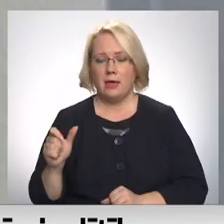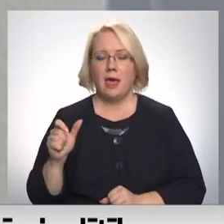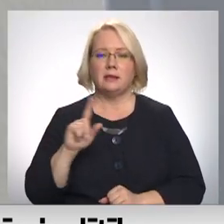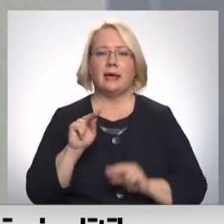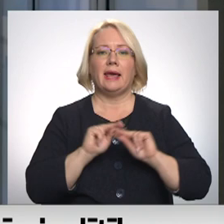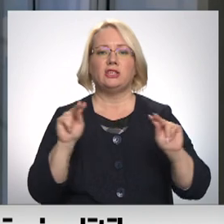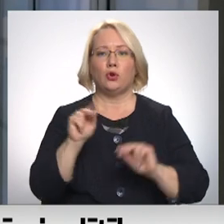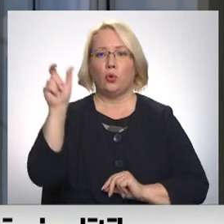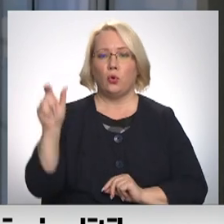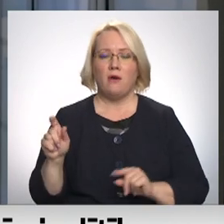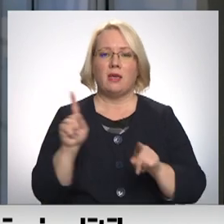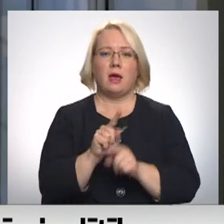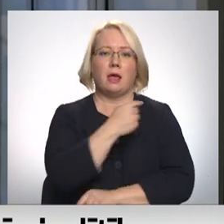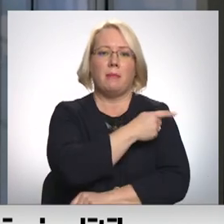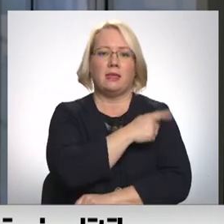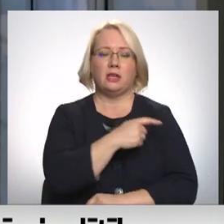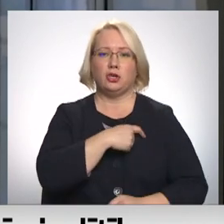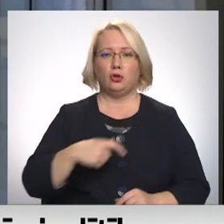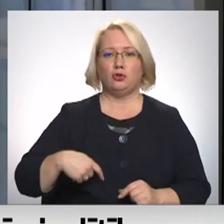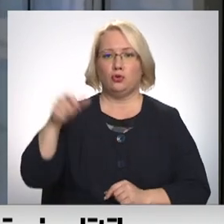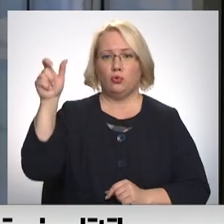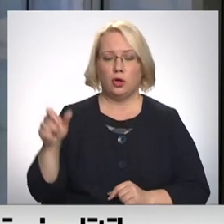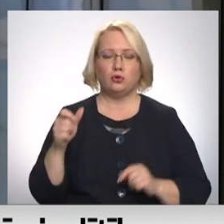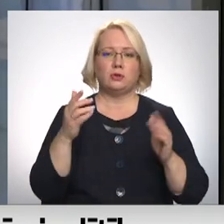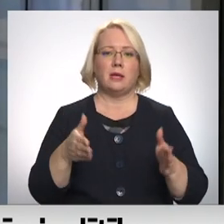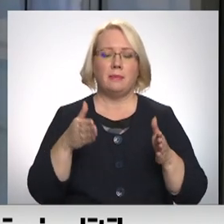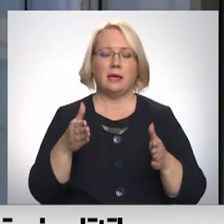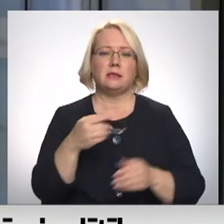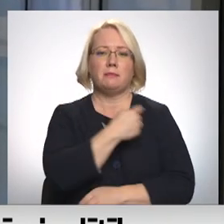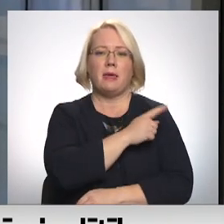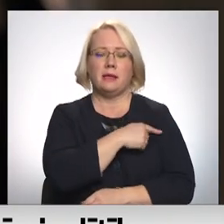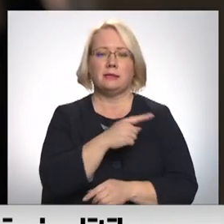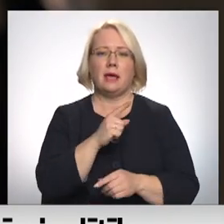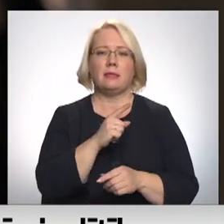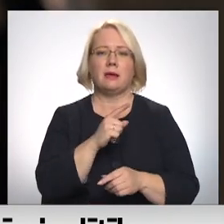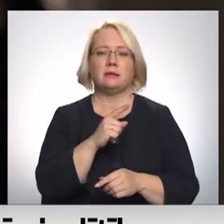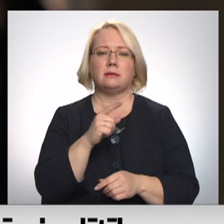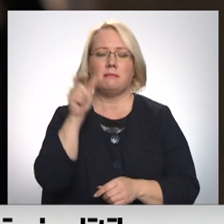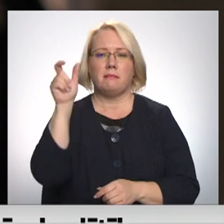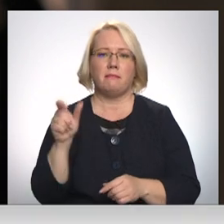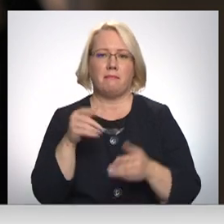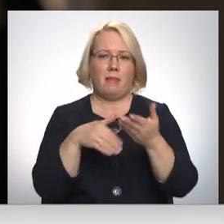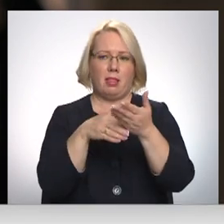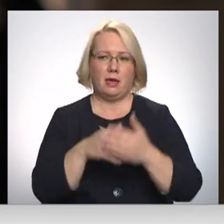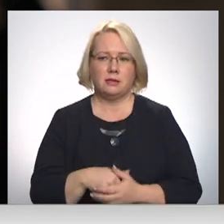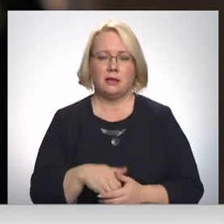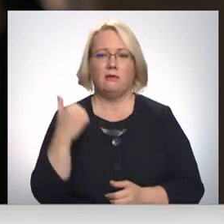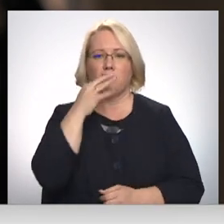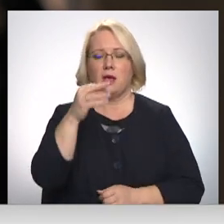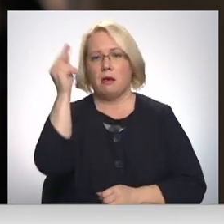instruktors, kurš ir arī medicīnas students un nojau arī slimnīcas medicīnas māsu palīgs. Par cik pagaidām mācības notiek